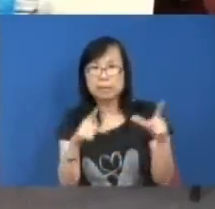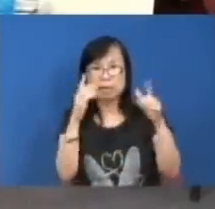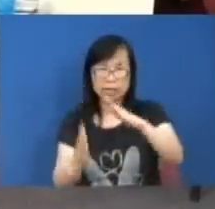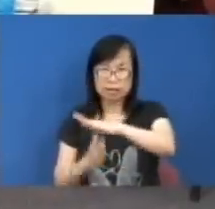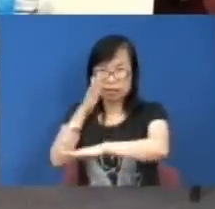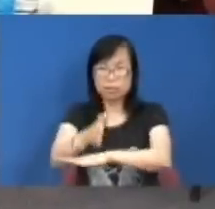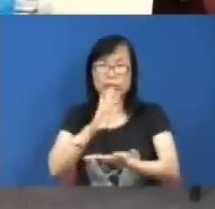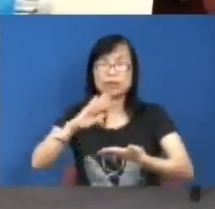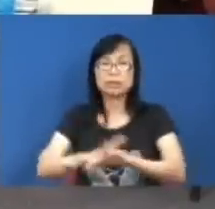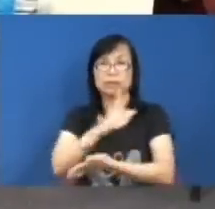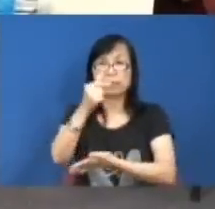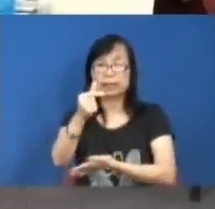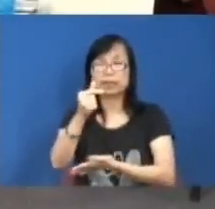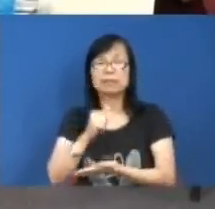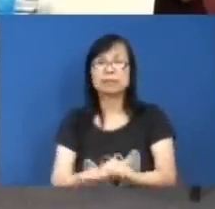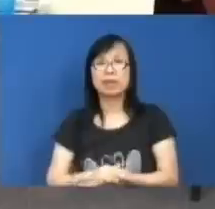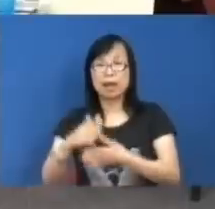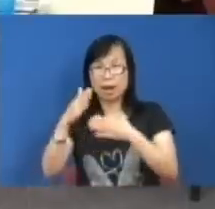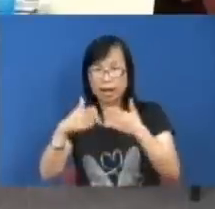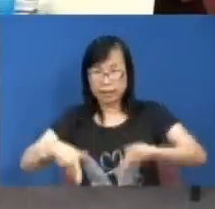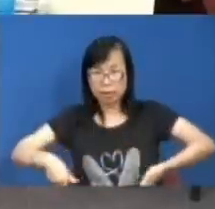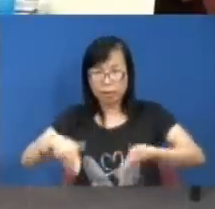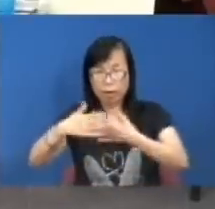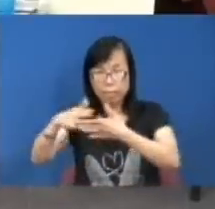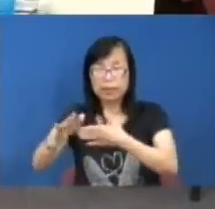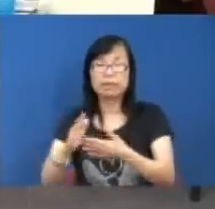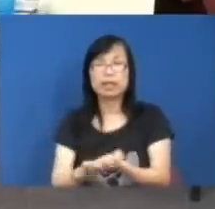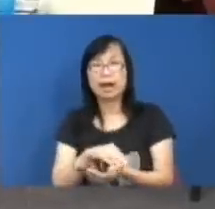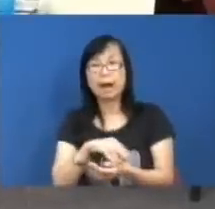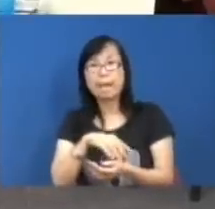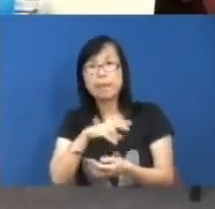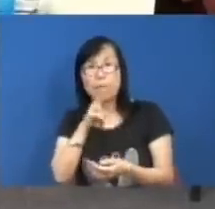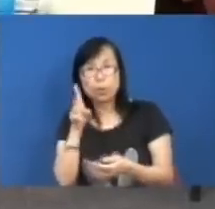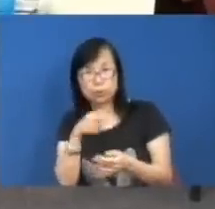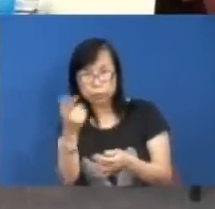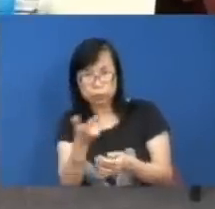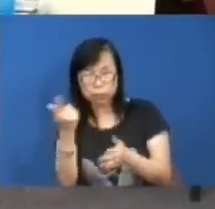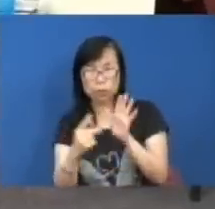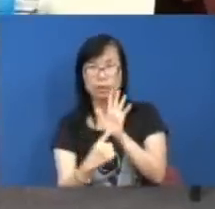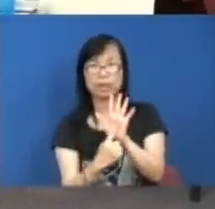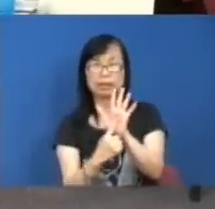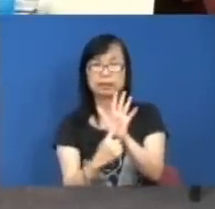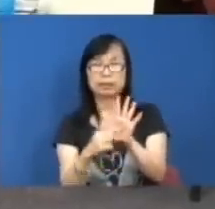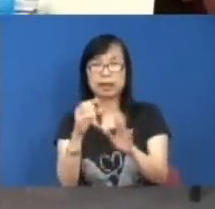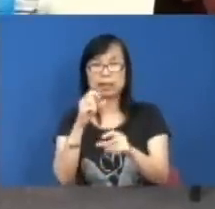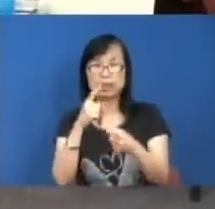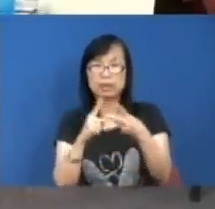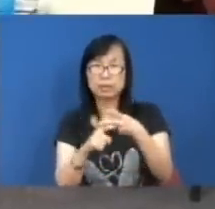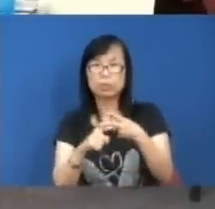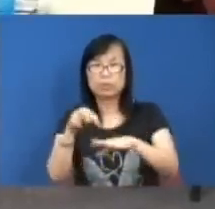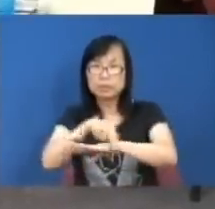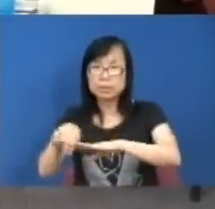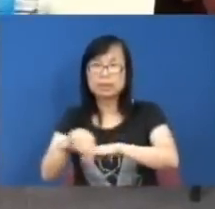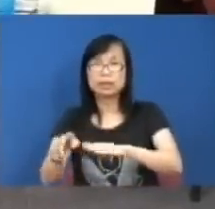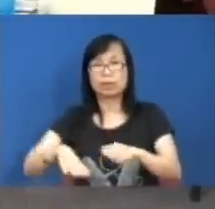咁的而且確就市面上面我哋都做咗好多好嘅例子啦，咁有呢啲工程業績都係採用咗高級嘅